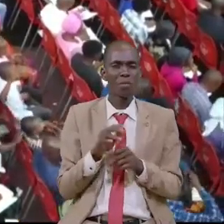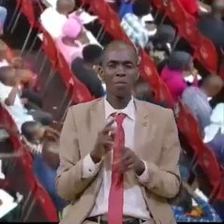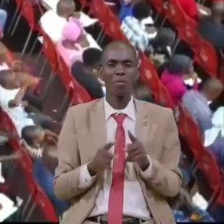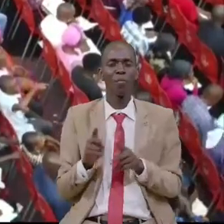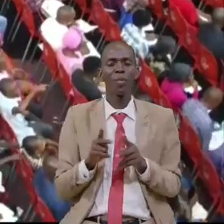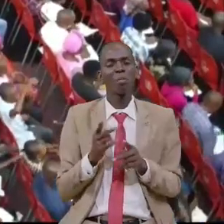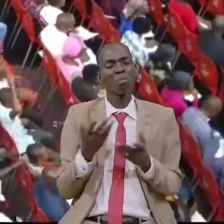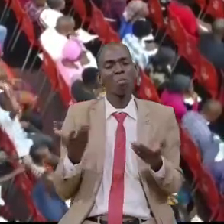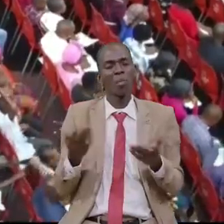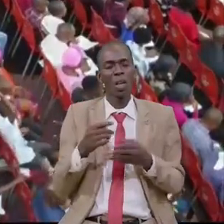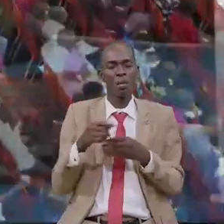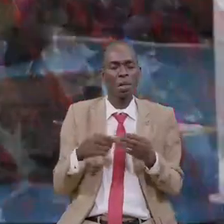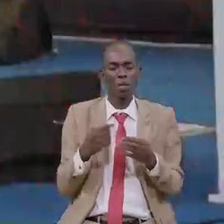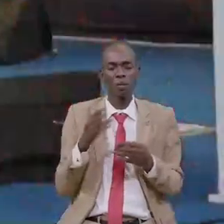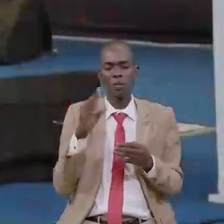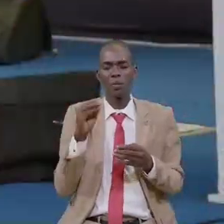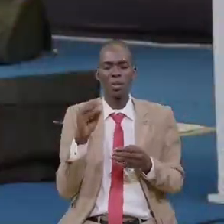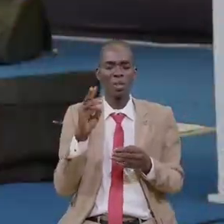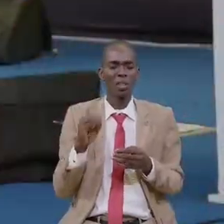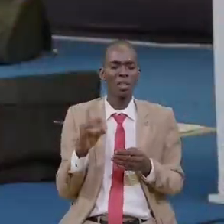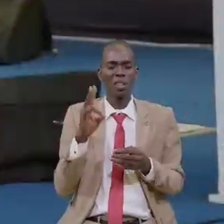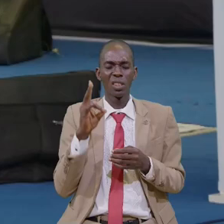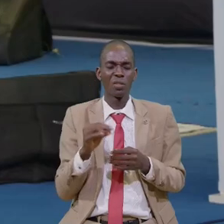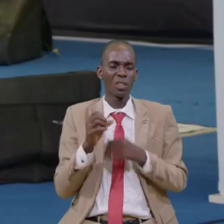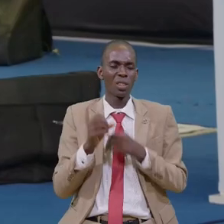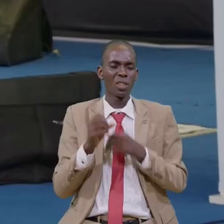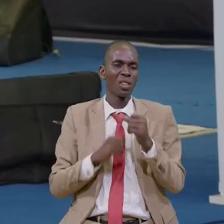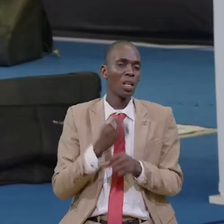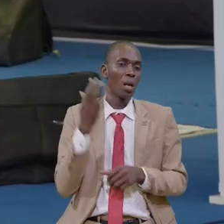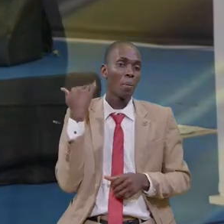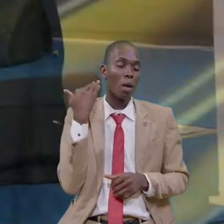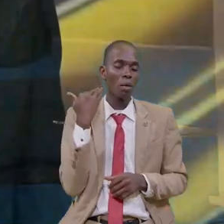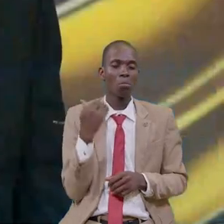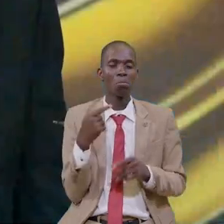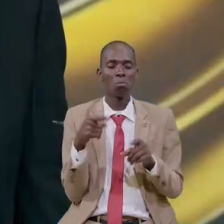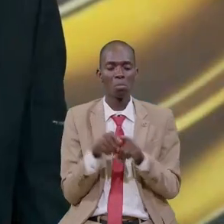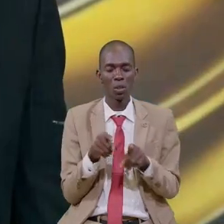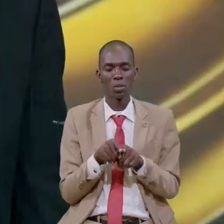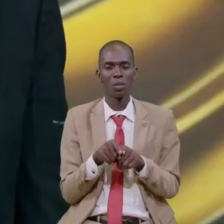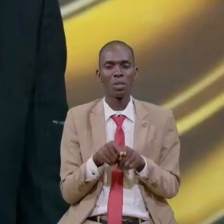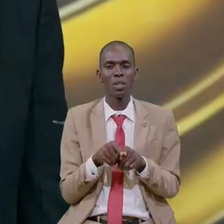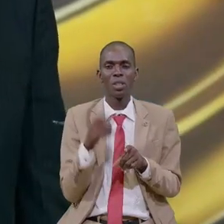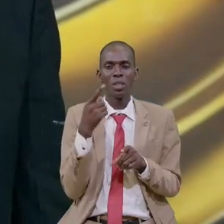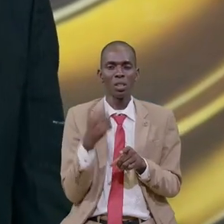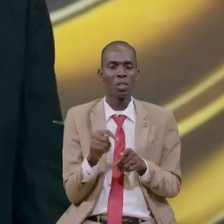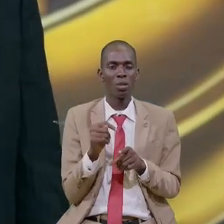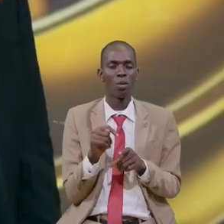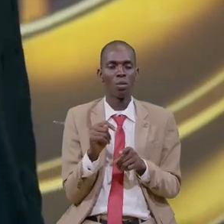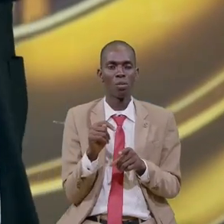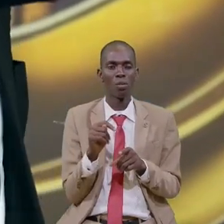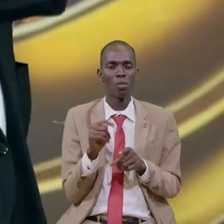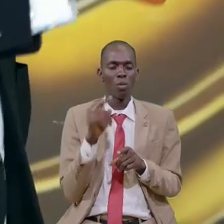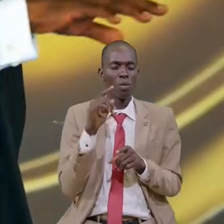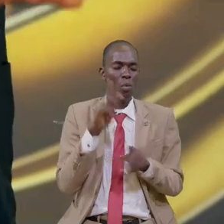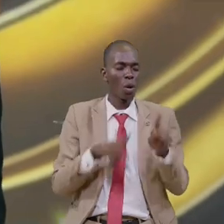Environ 50, 60, 70 ans passés. Même à l'Occident qui est venu nous